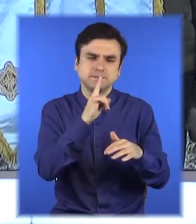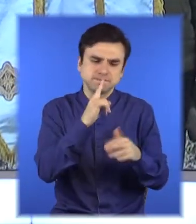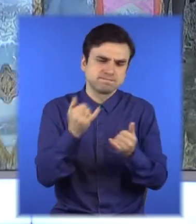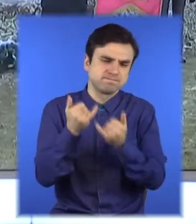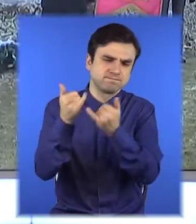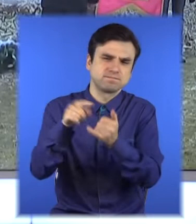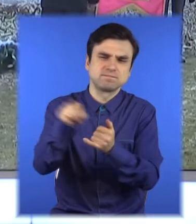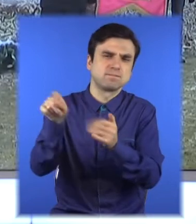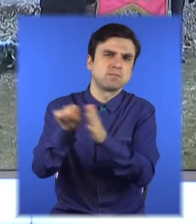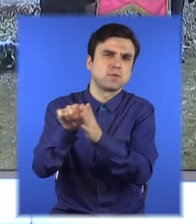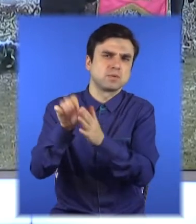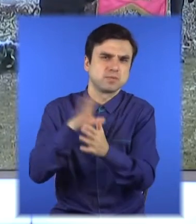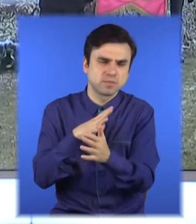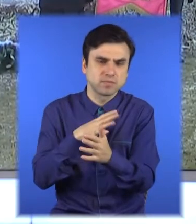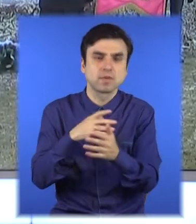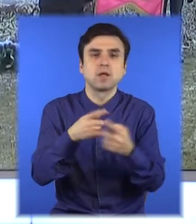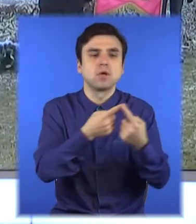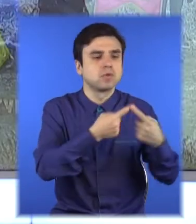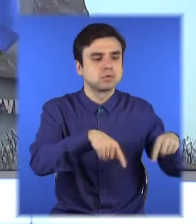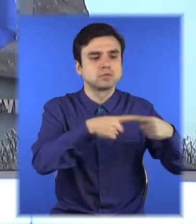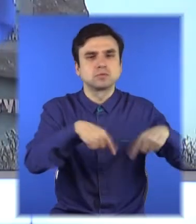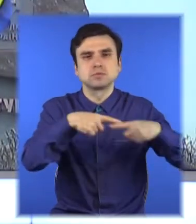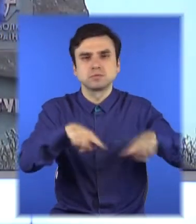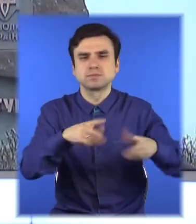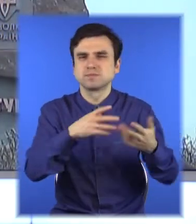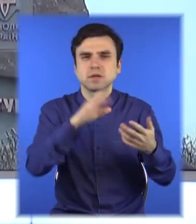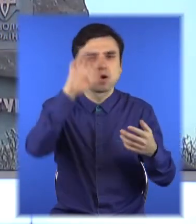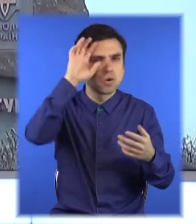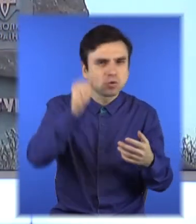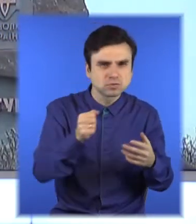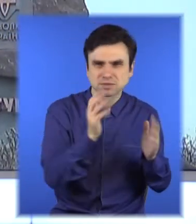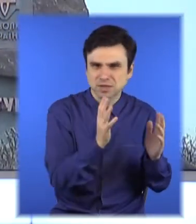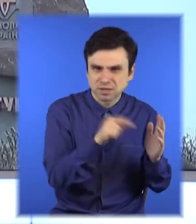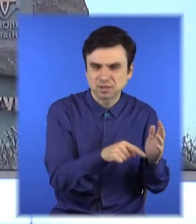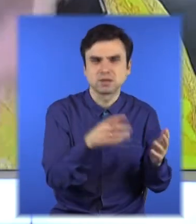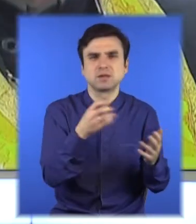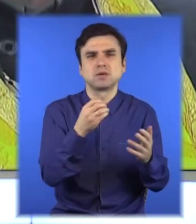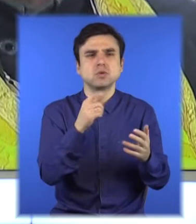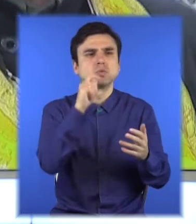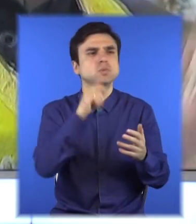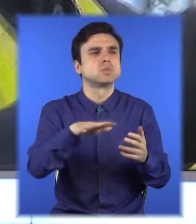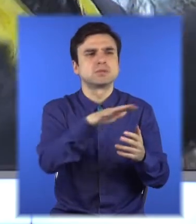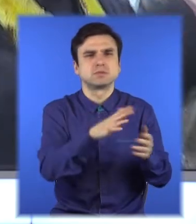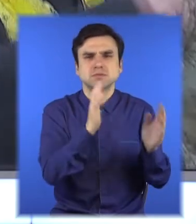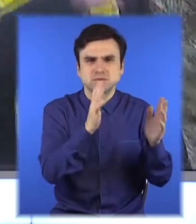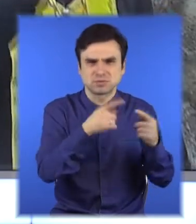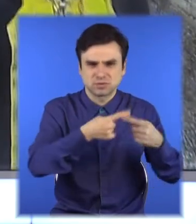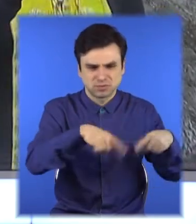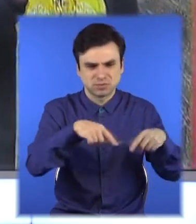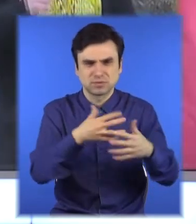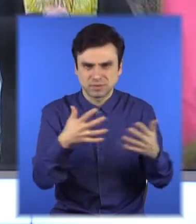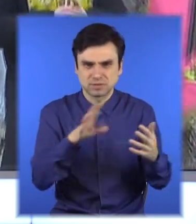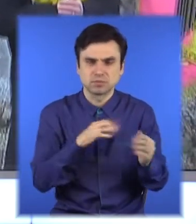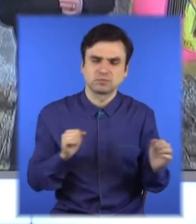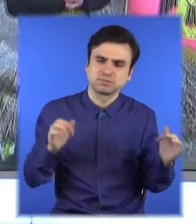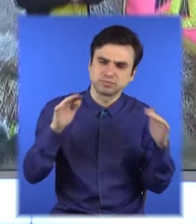загиблими. Представники козацьких та націоналістичних організацій Кривого Рогу та Дніпропетровщини вшанували пам'ять отамана Холодного Яру